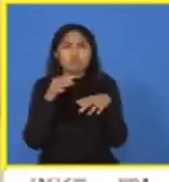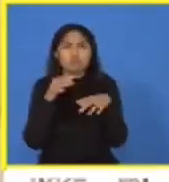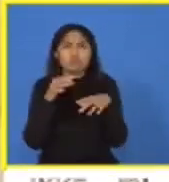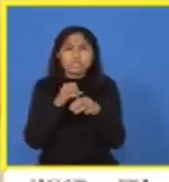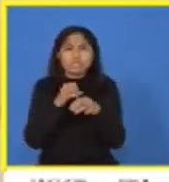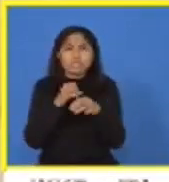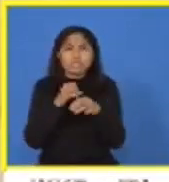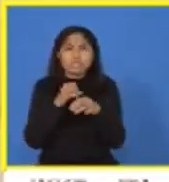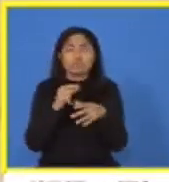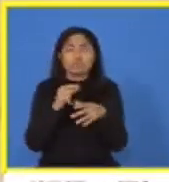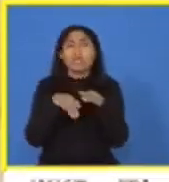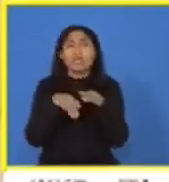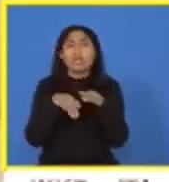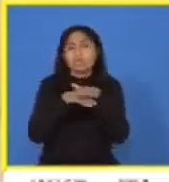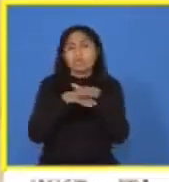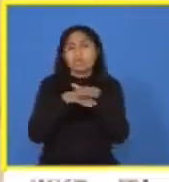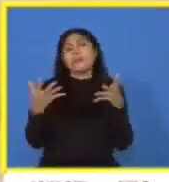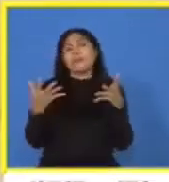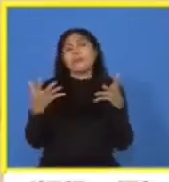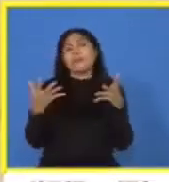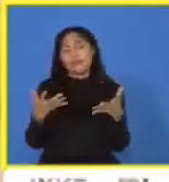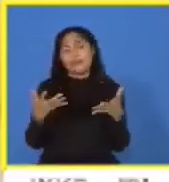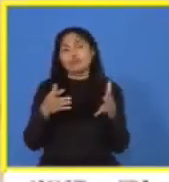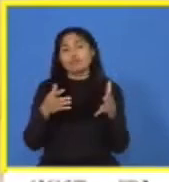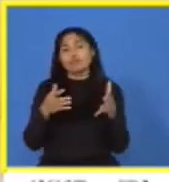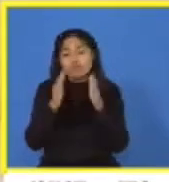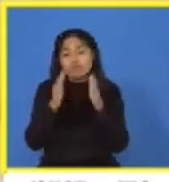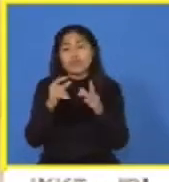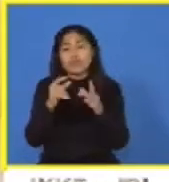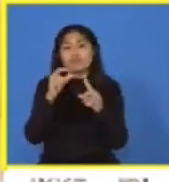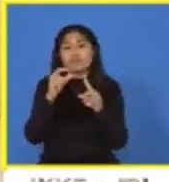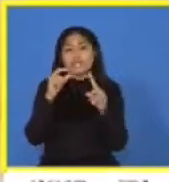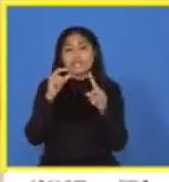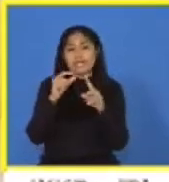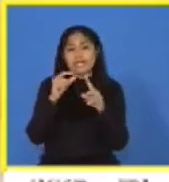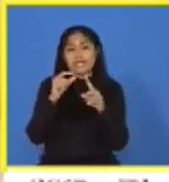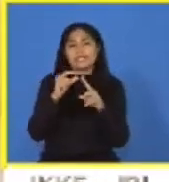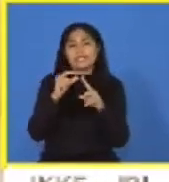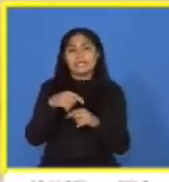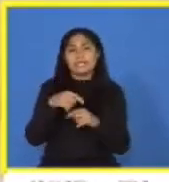tingkat dasar seperti apa Ibu, khususnya di puskesmas?